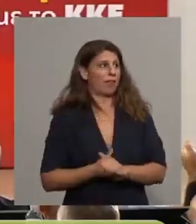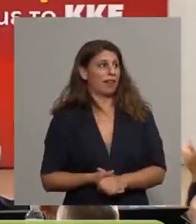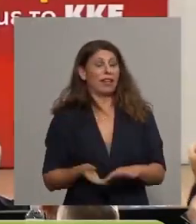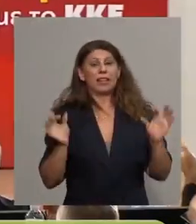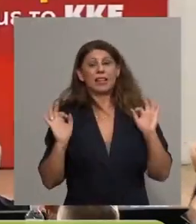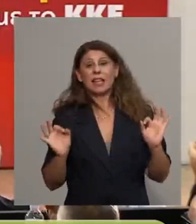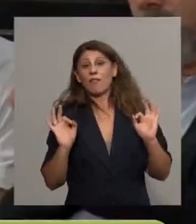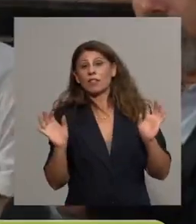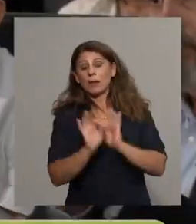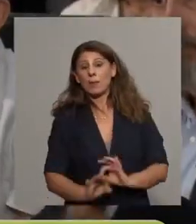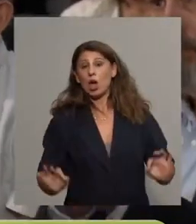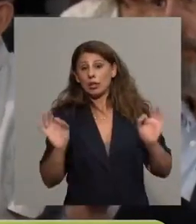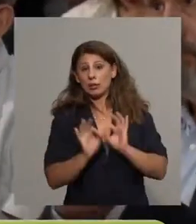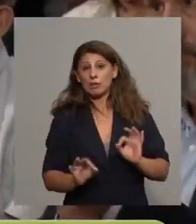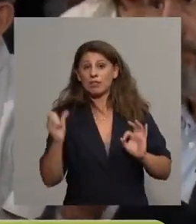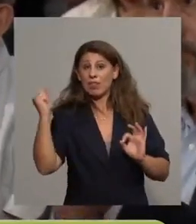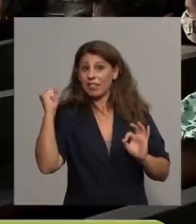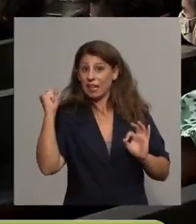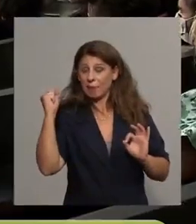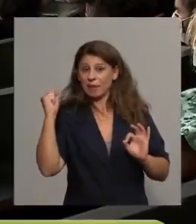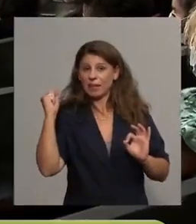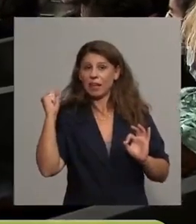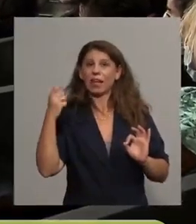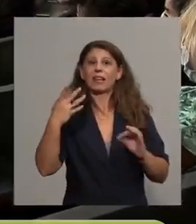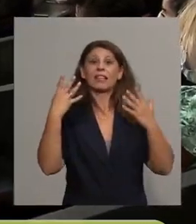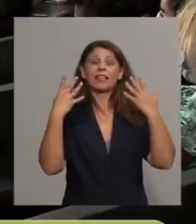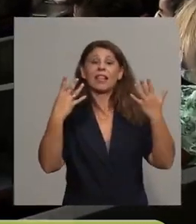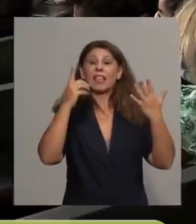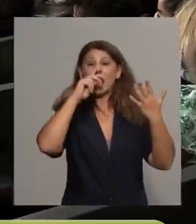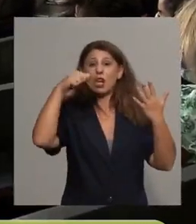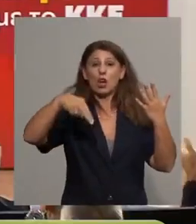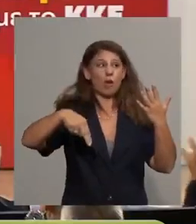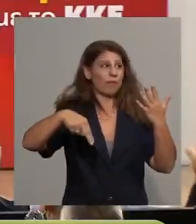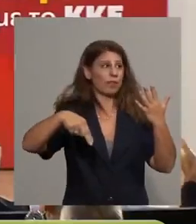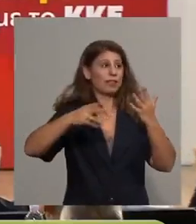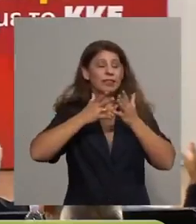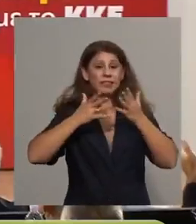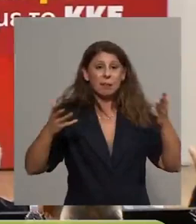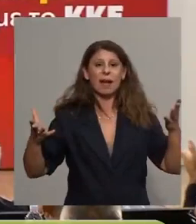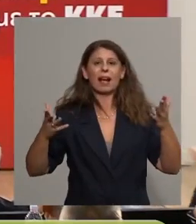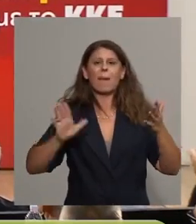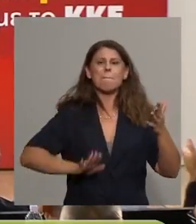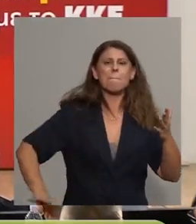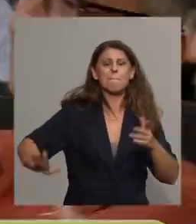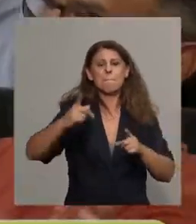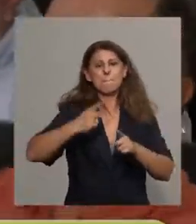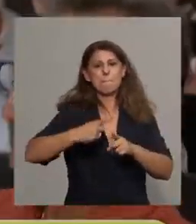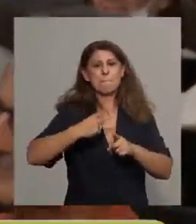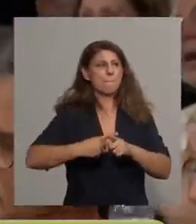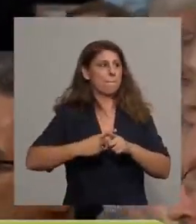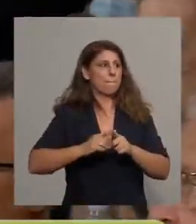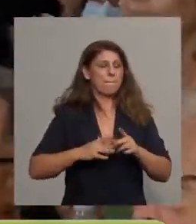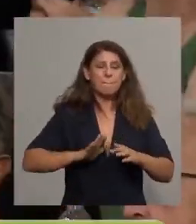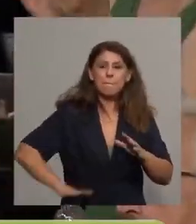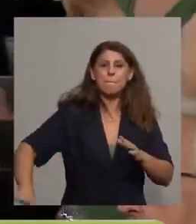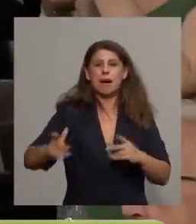βεβαίως προετοιμαζόμαστε δυναμικά για τις 9 του Νοέμβρη στη μεγάλη πανελλαδική